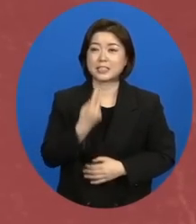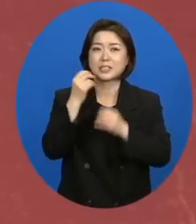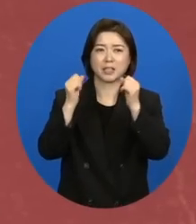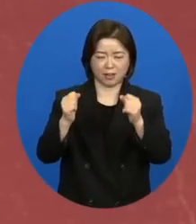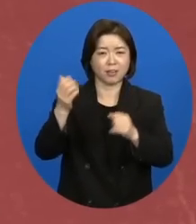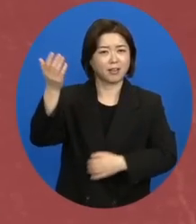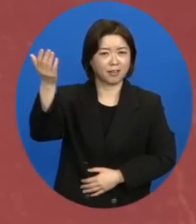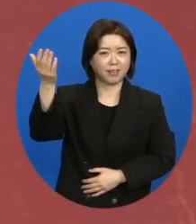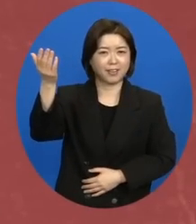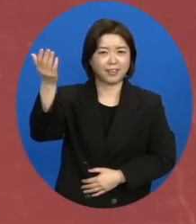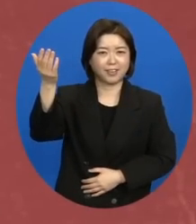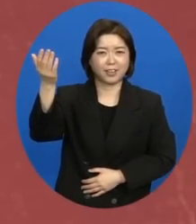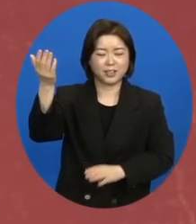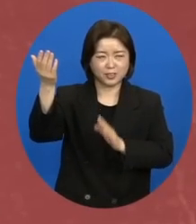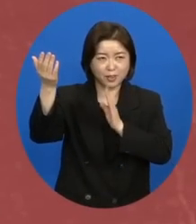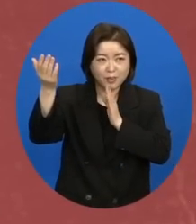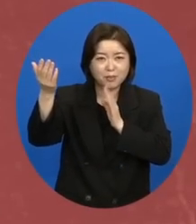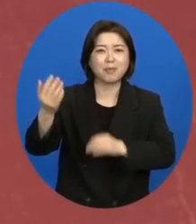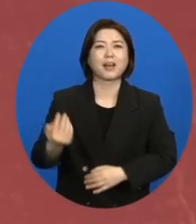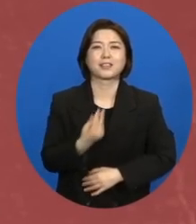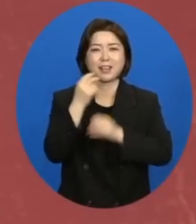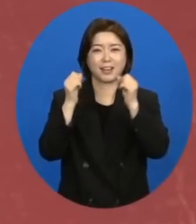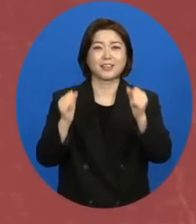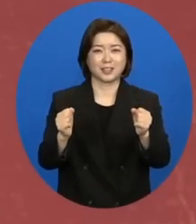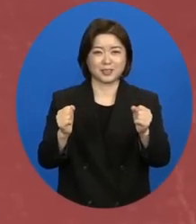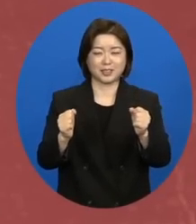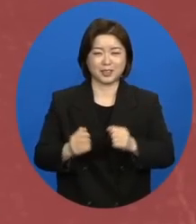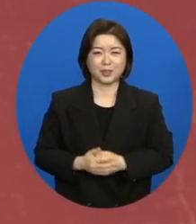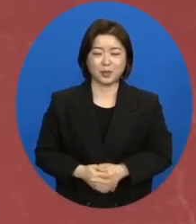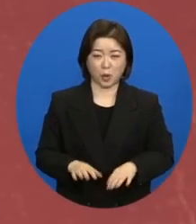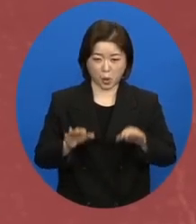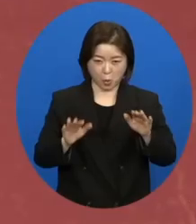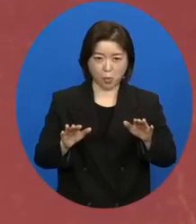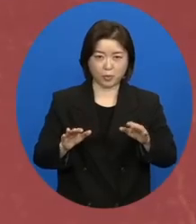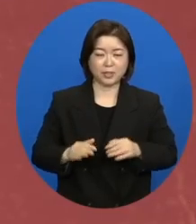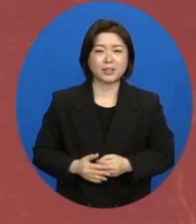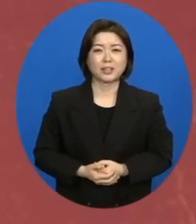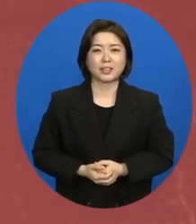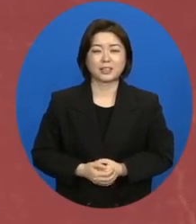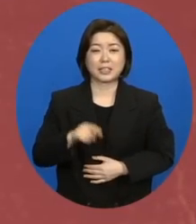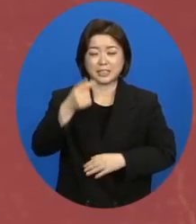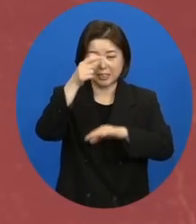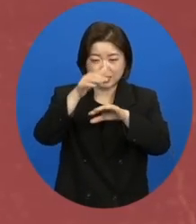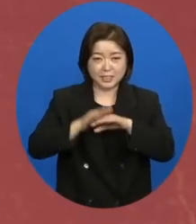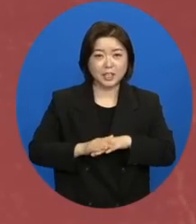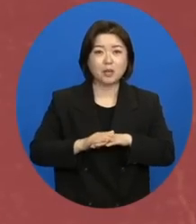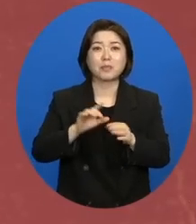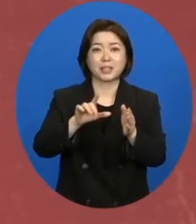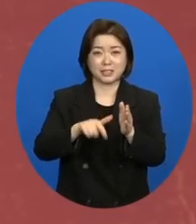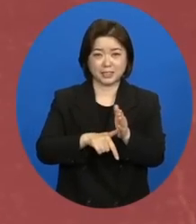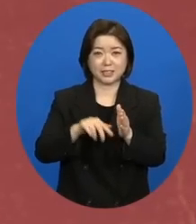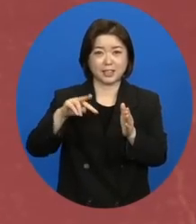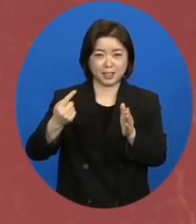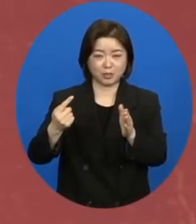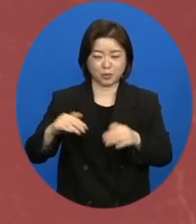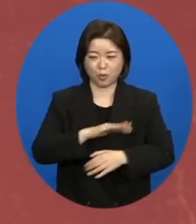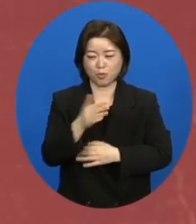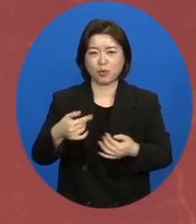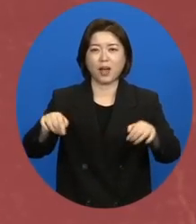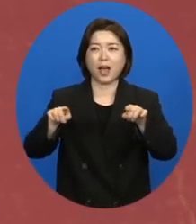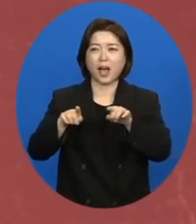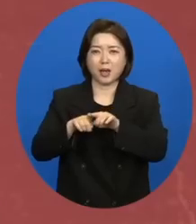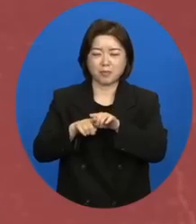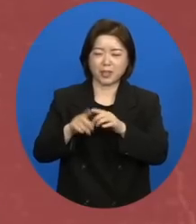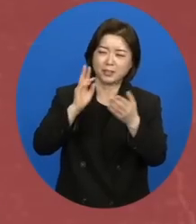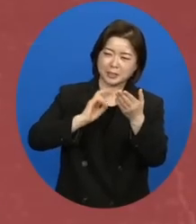살아계세요. 네, 정말 살아계세요. 우리가 이 시간에 이 예배하는 시간에도 우리와 함께